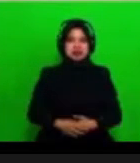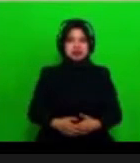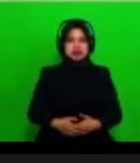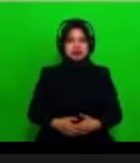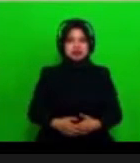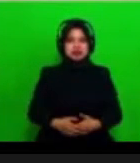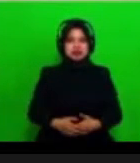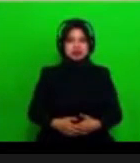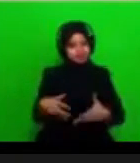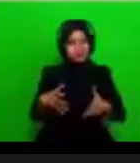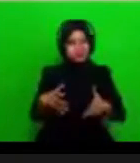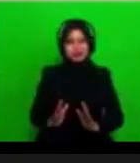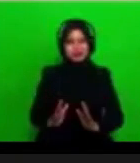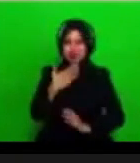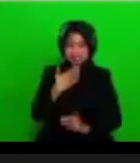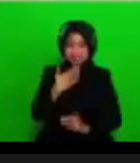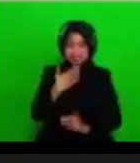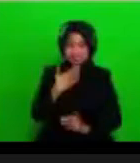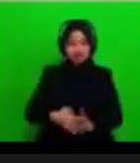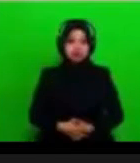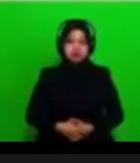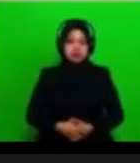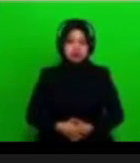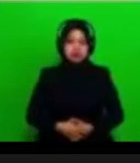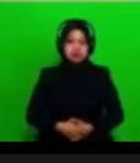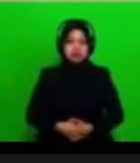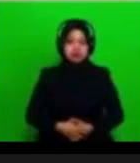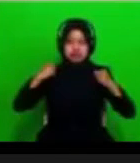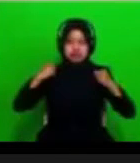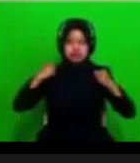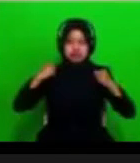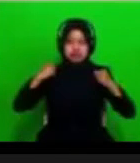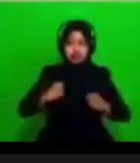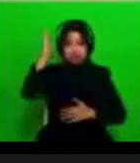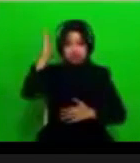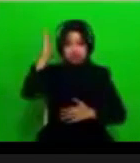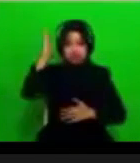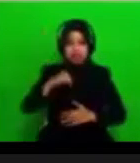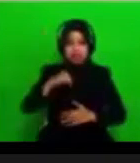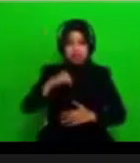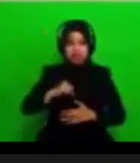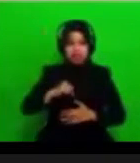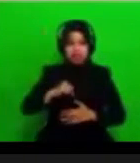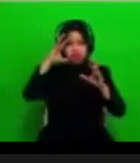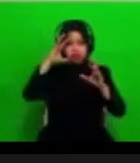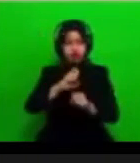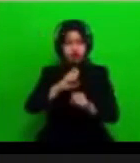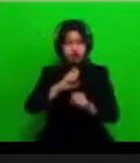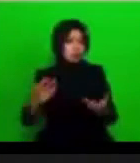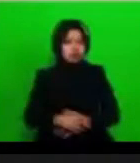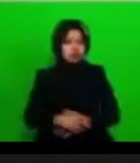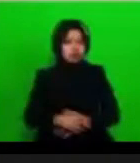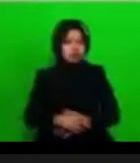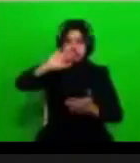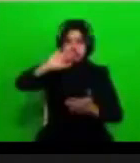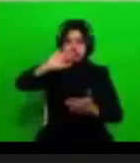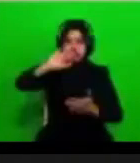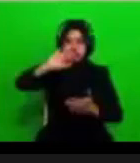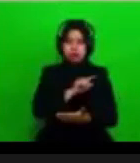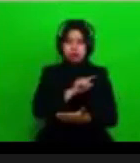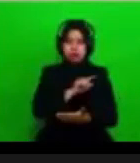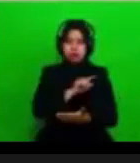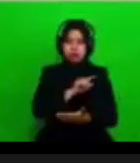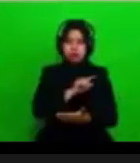dan seluruh tim dalam kegiatan ini telah melakukan swab antigen dan alhamdulillah diberikan atau mendapatkan